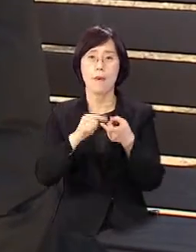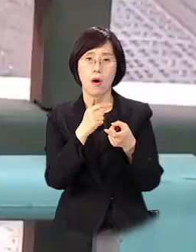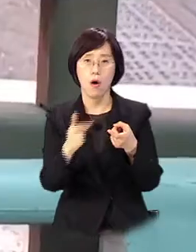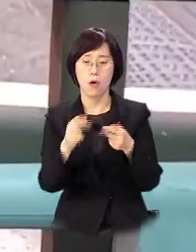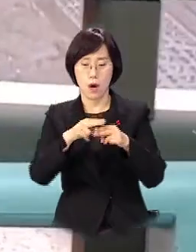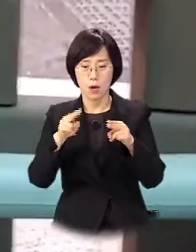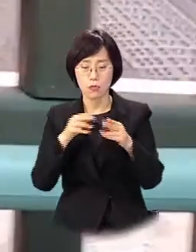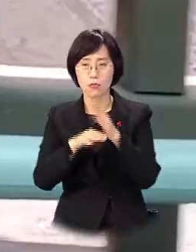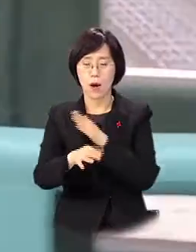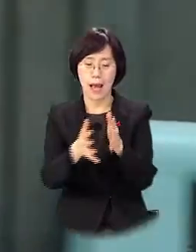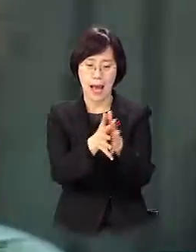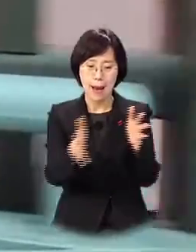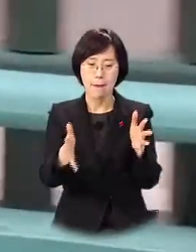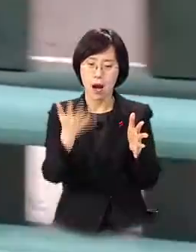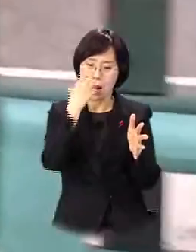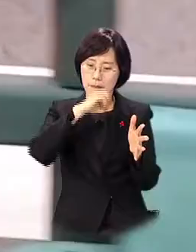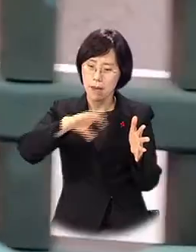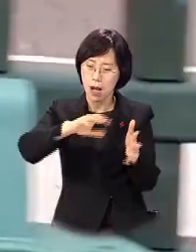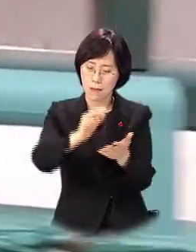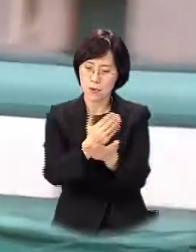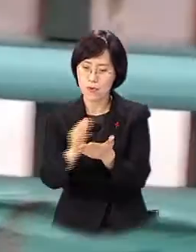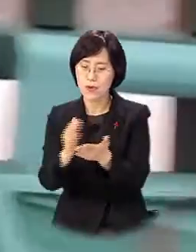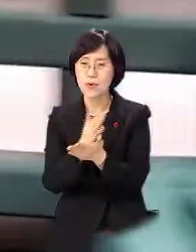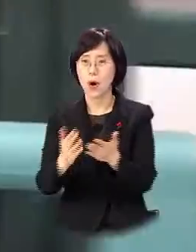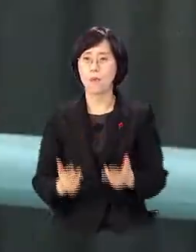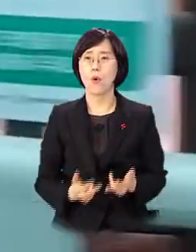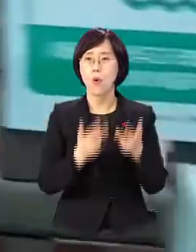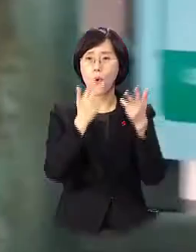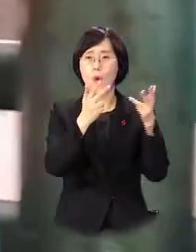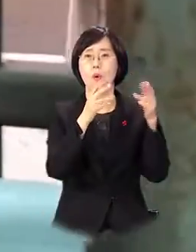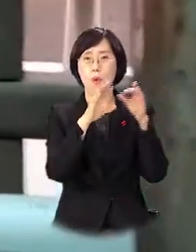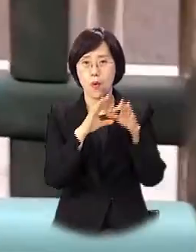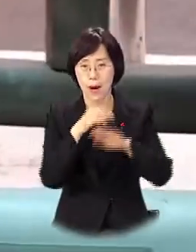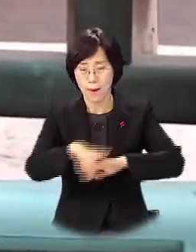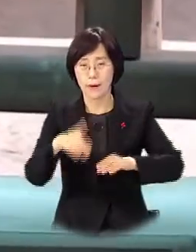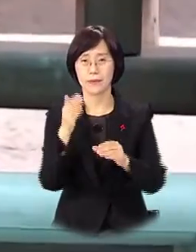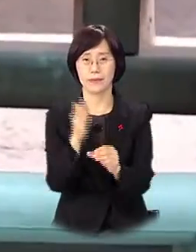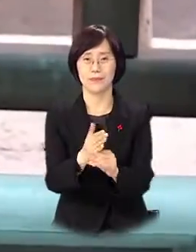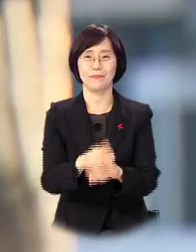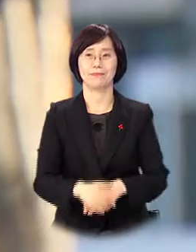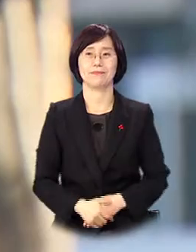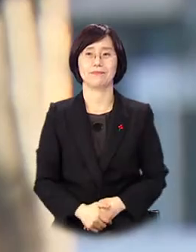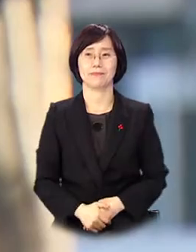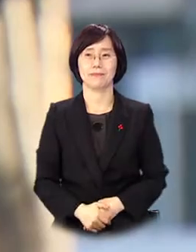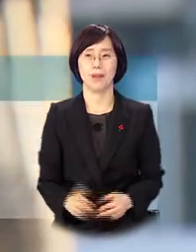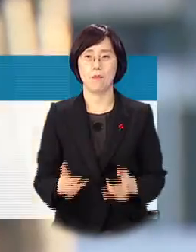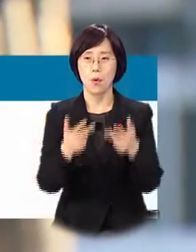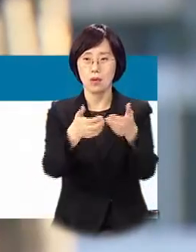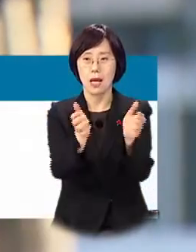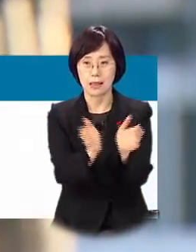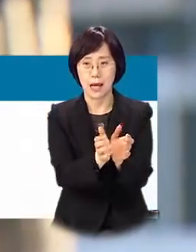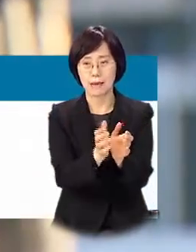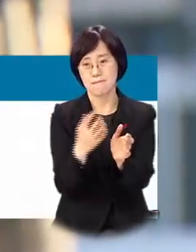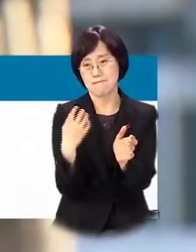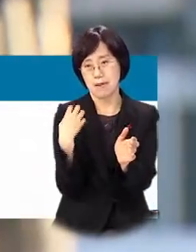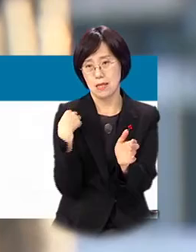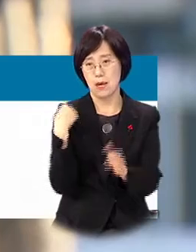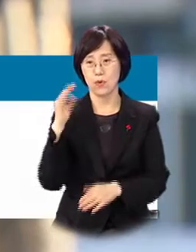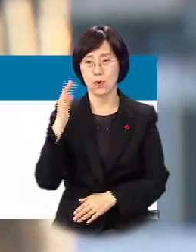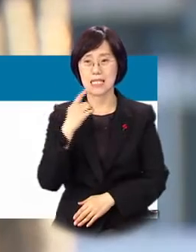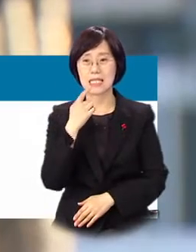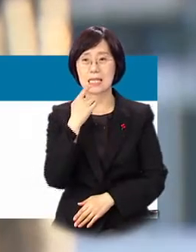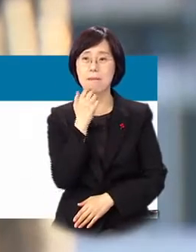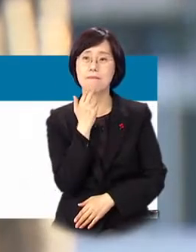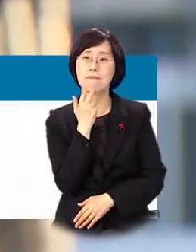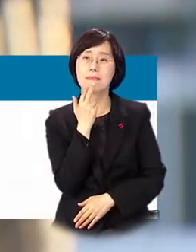퇴직 후에도 아파트 쓰레기 분리수거에 대한 봉사활동을 계획하고 있습니다. 봉사단을 이끌고 요즘